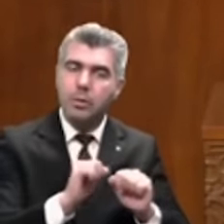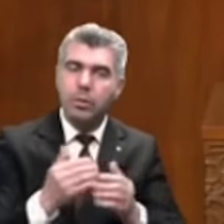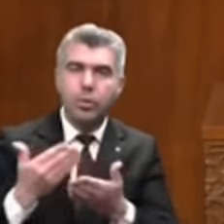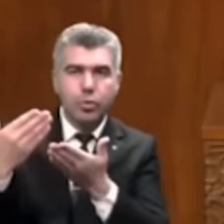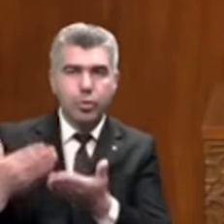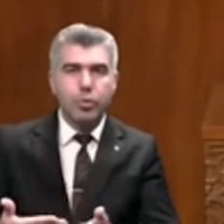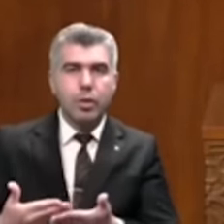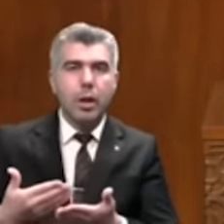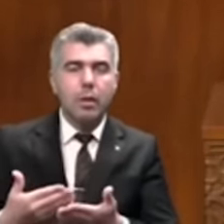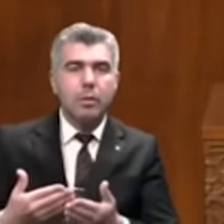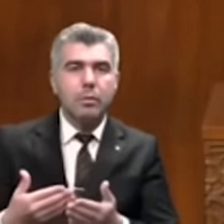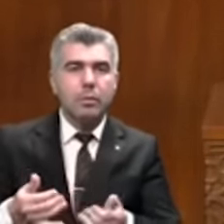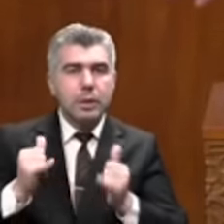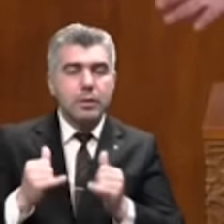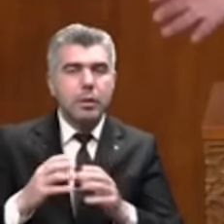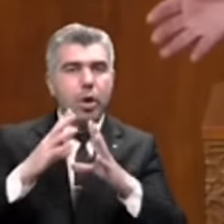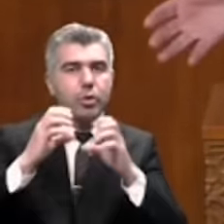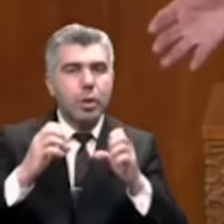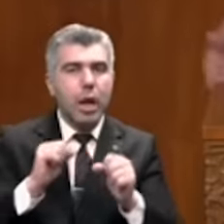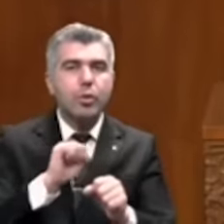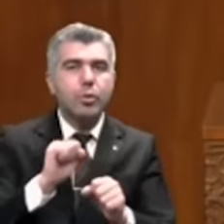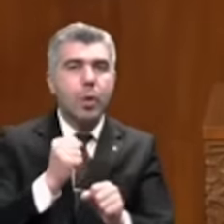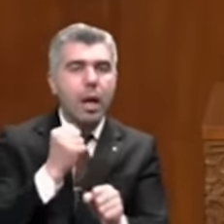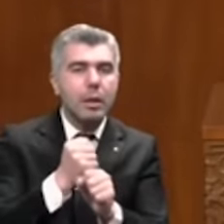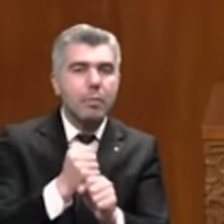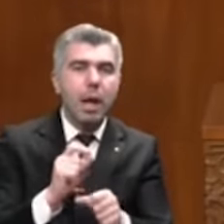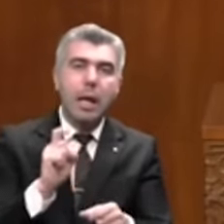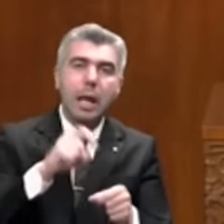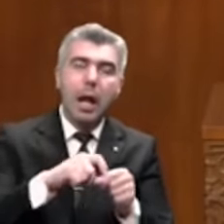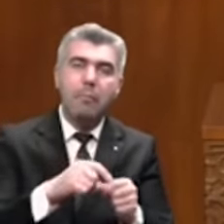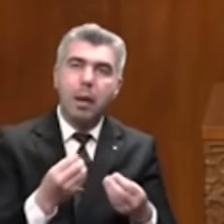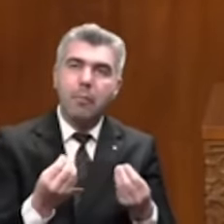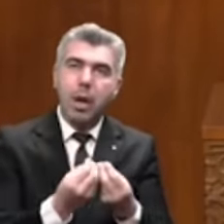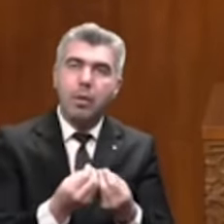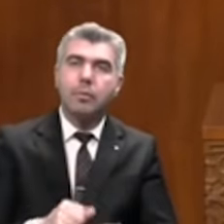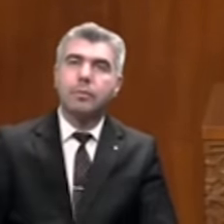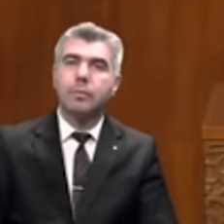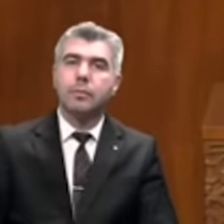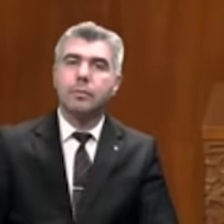نجلسوا نشرح لكم اش كندير من زياره اخرى مع النقابات، ولكن